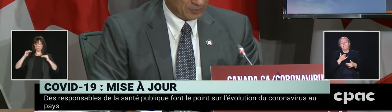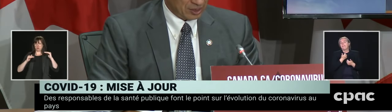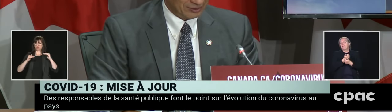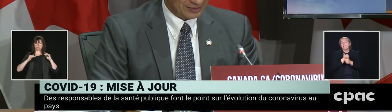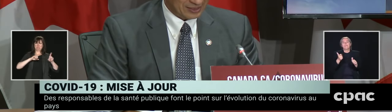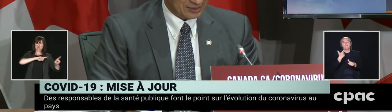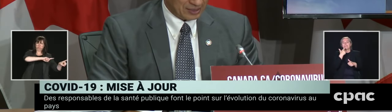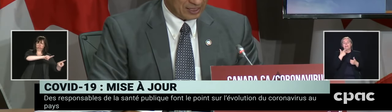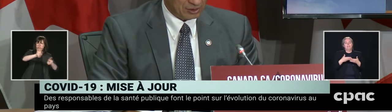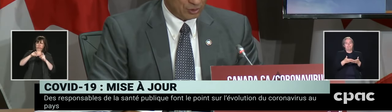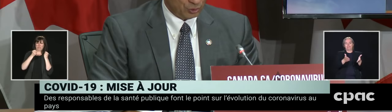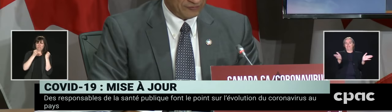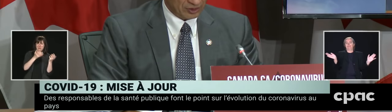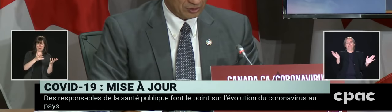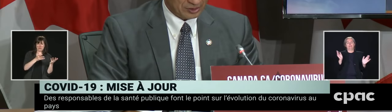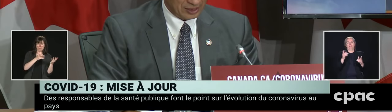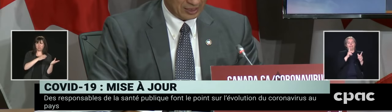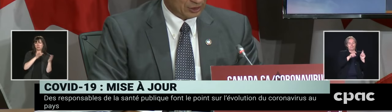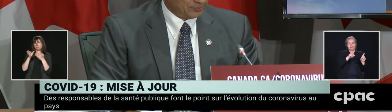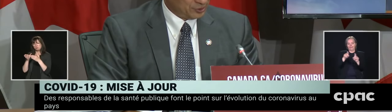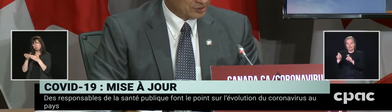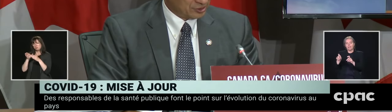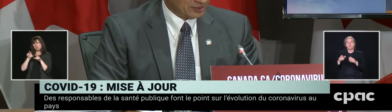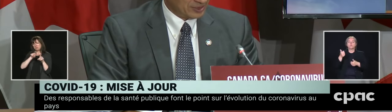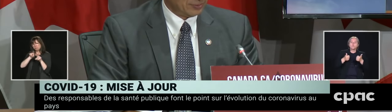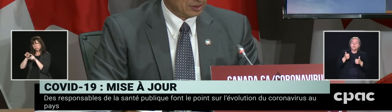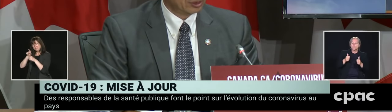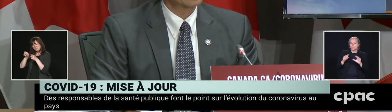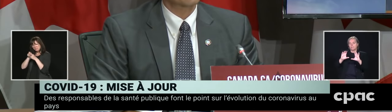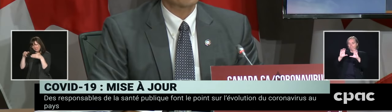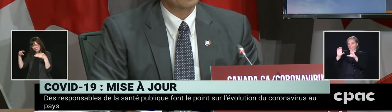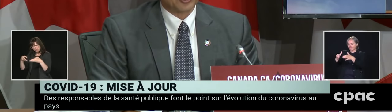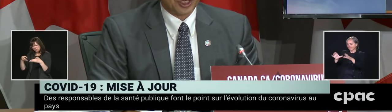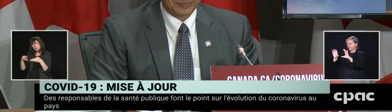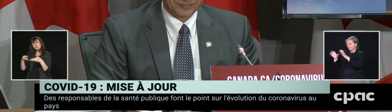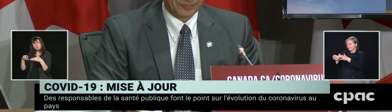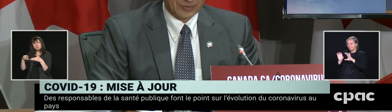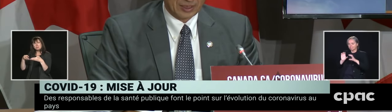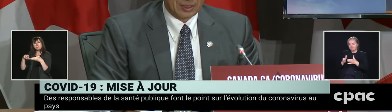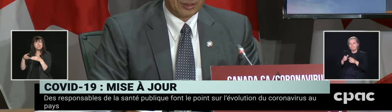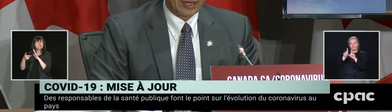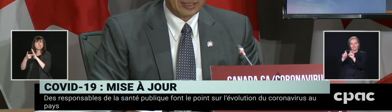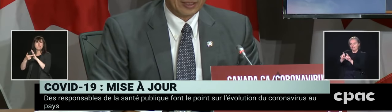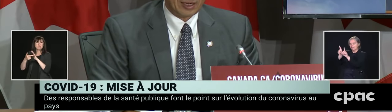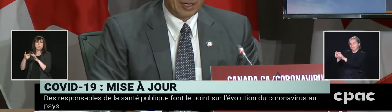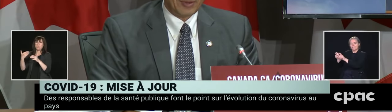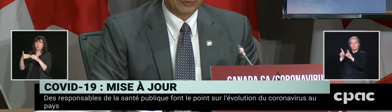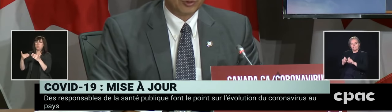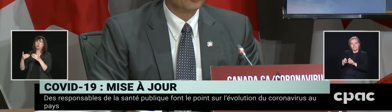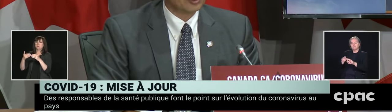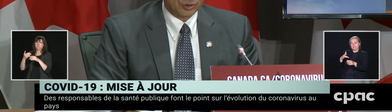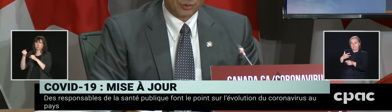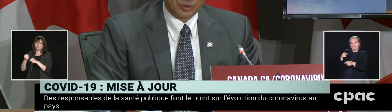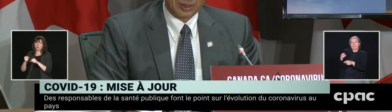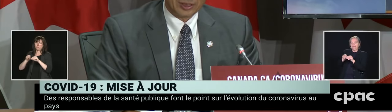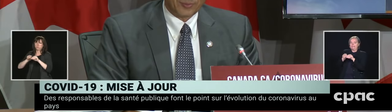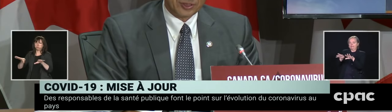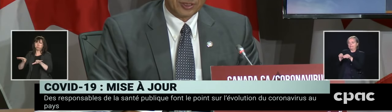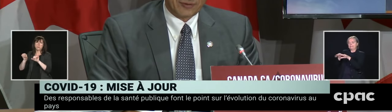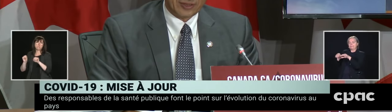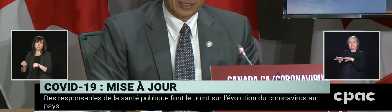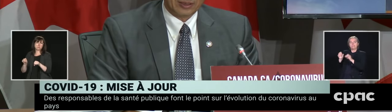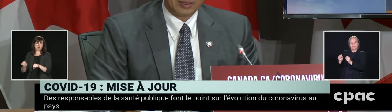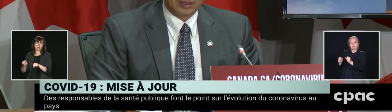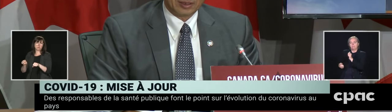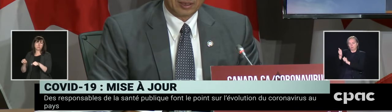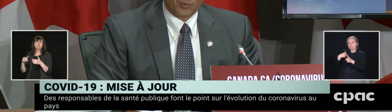tout en ciblant les tests là où le virus est le plus susceptible de se propager. Le Canada a maintenu un taux de